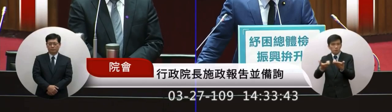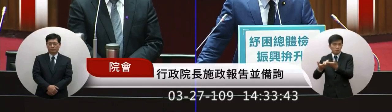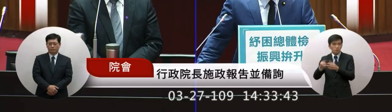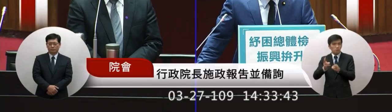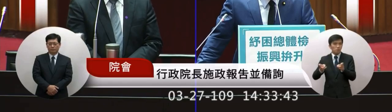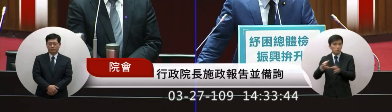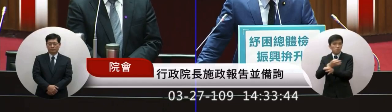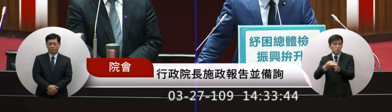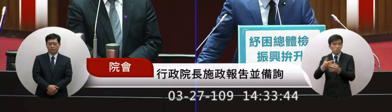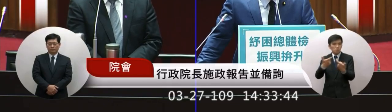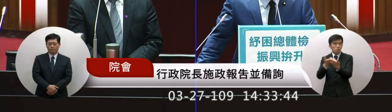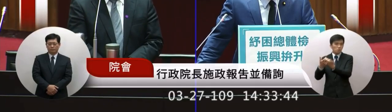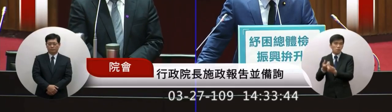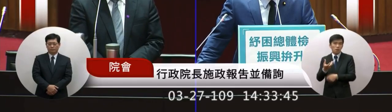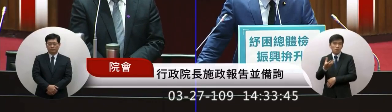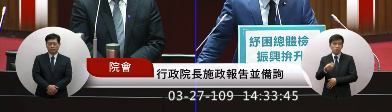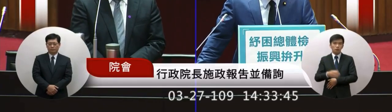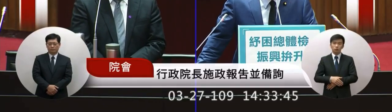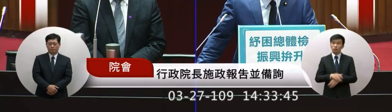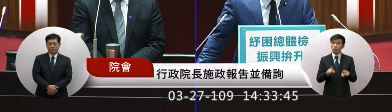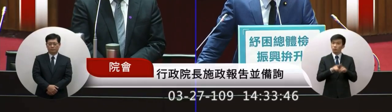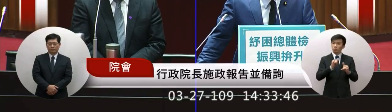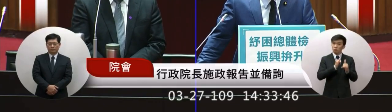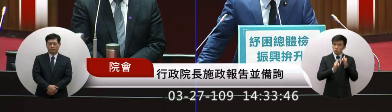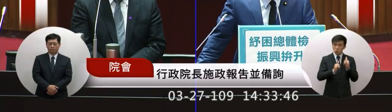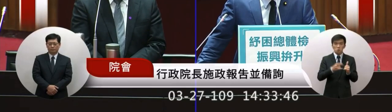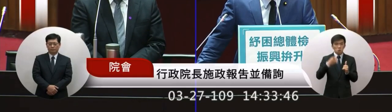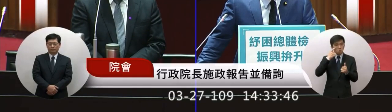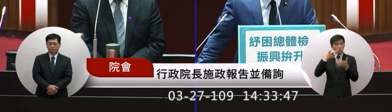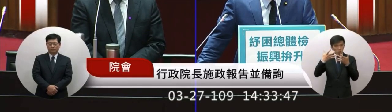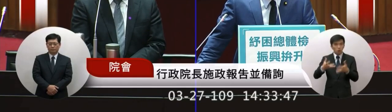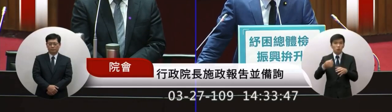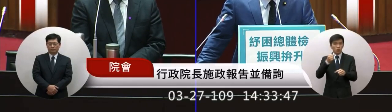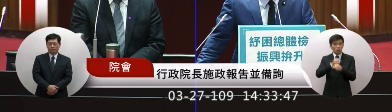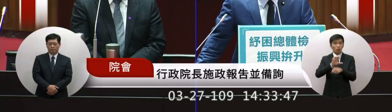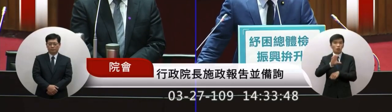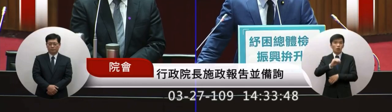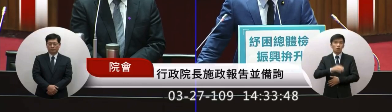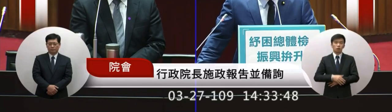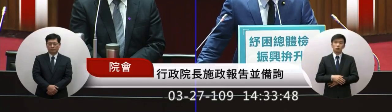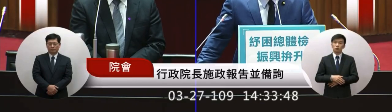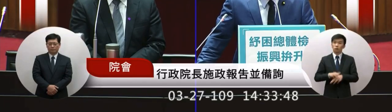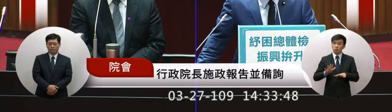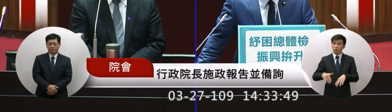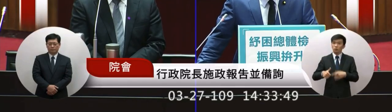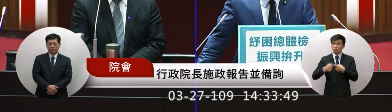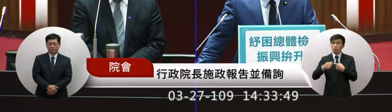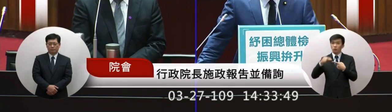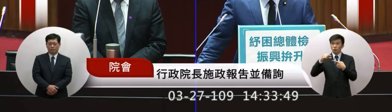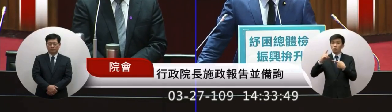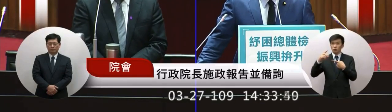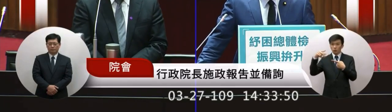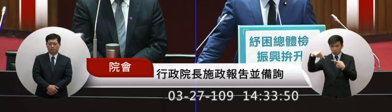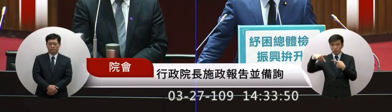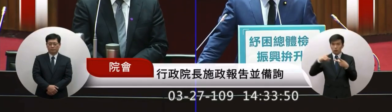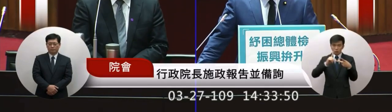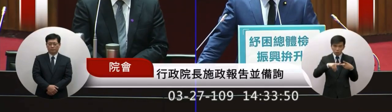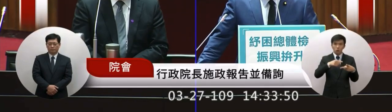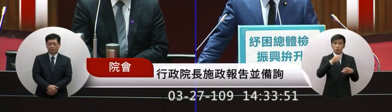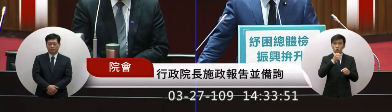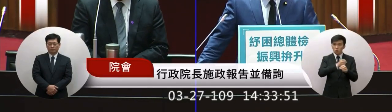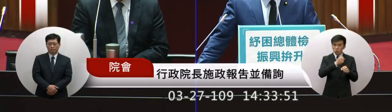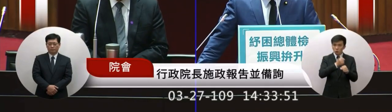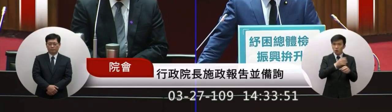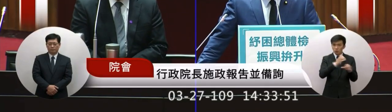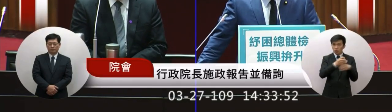最切身的是失业率，所以政府应该要救的最重要，其实除了 GDP 之外，还有失业率才是。现在我认为是最